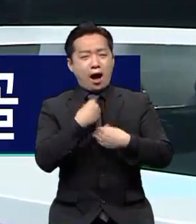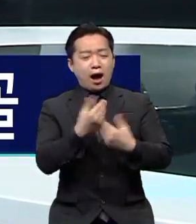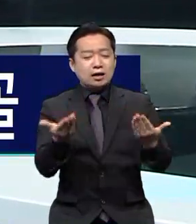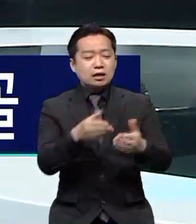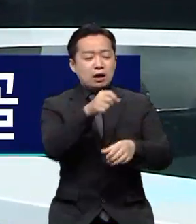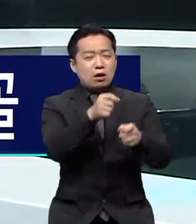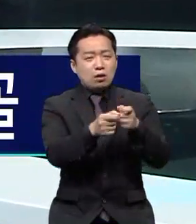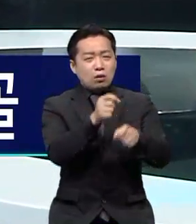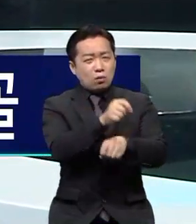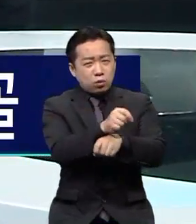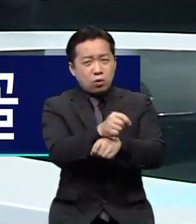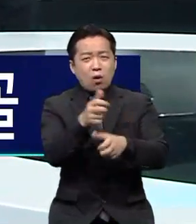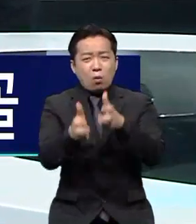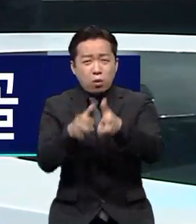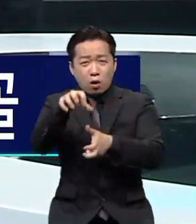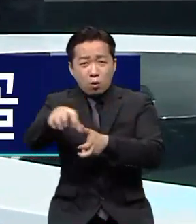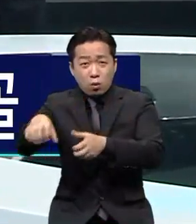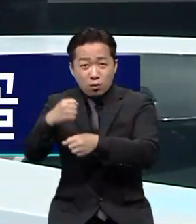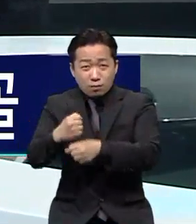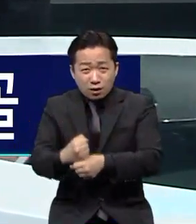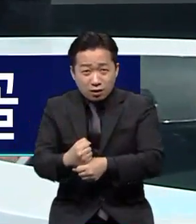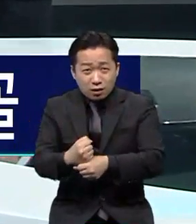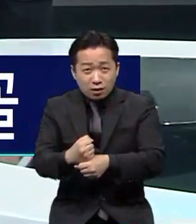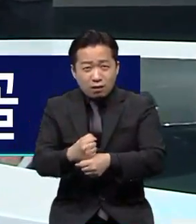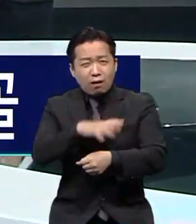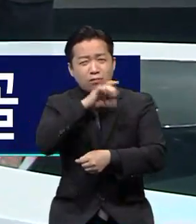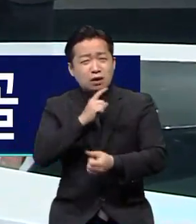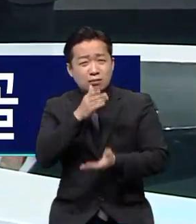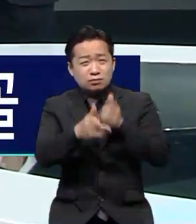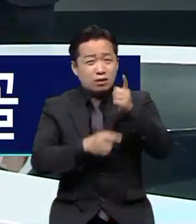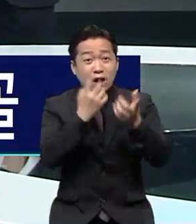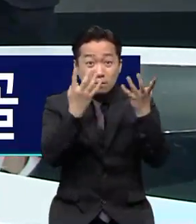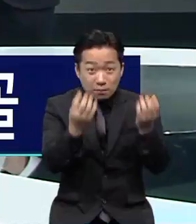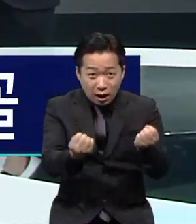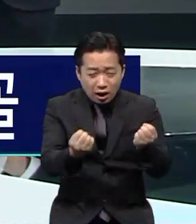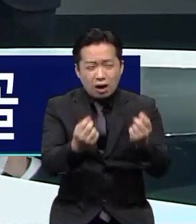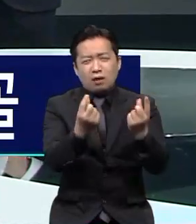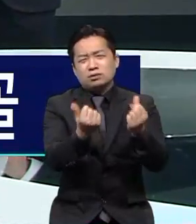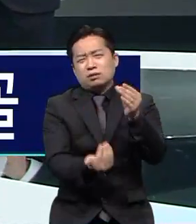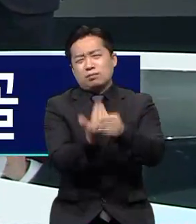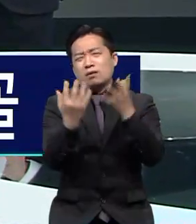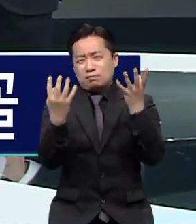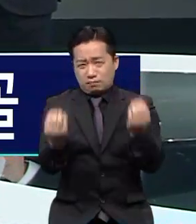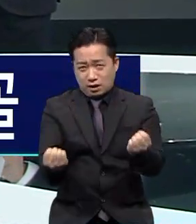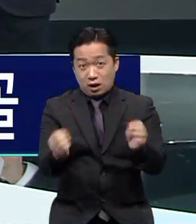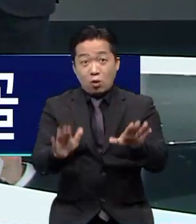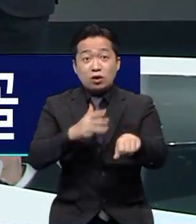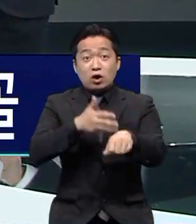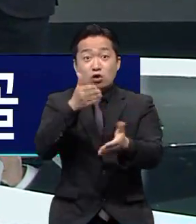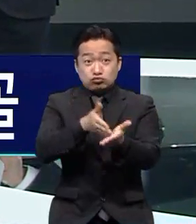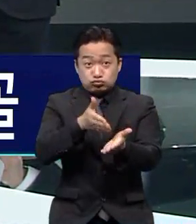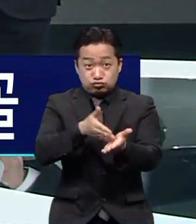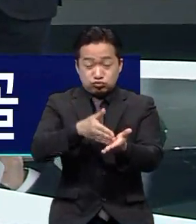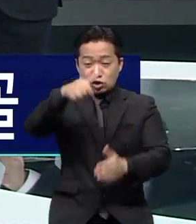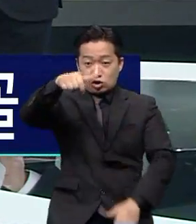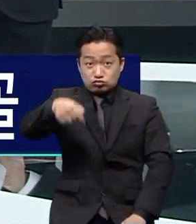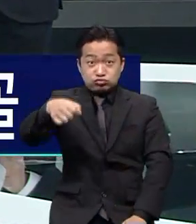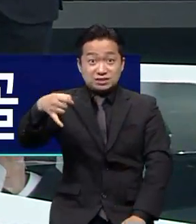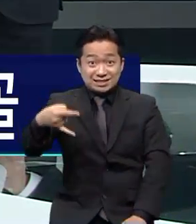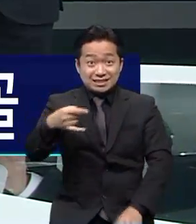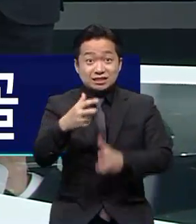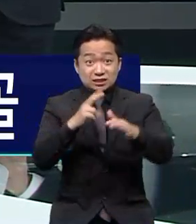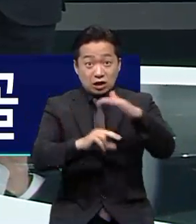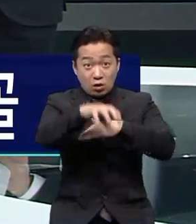쏟아졌지만 비슷한 사고는 여전히 되풀이되고 있습니다. 오늘 8시 뉴스는 구의역 사고 5주기를 맞아